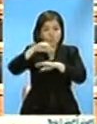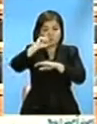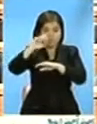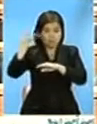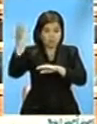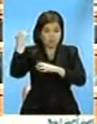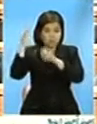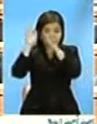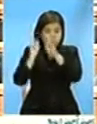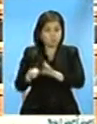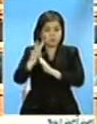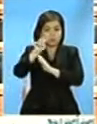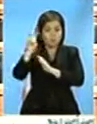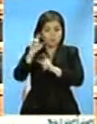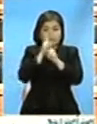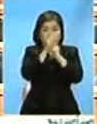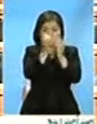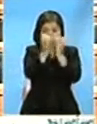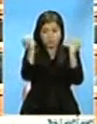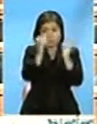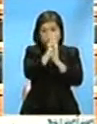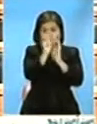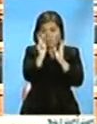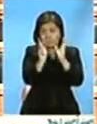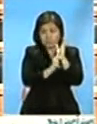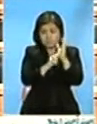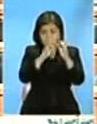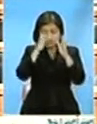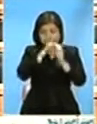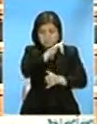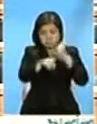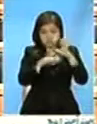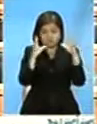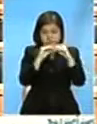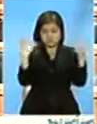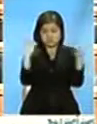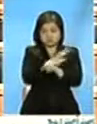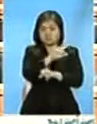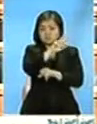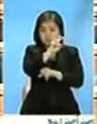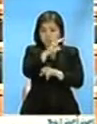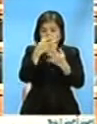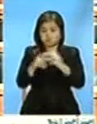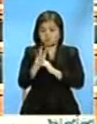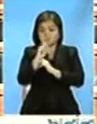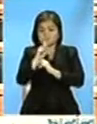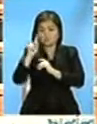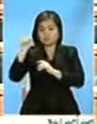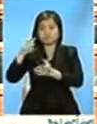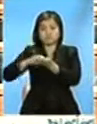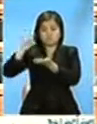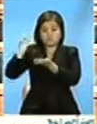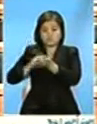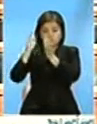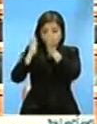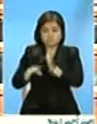าก200ตอนนั้นรัฐธรรมนูญบอกว่าถ้าเข้าสภาได้ต้องครบ200กกต.ก็รับรอง180ครับผมเลยต้องเชิญ